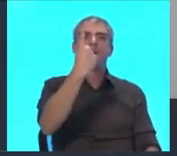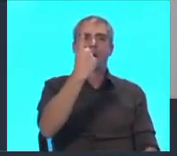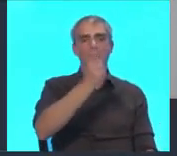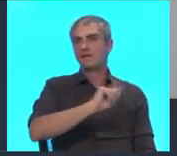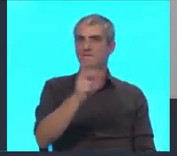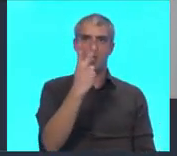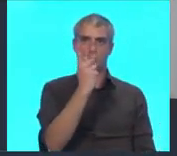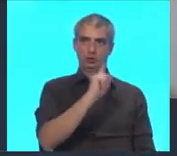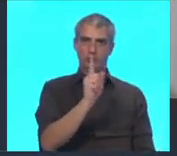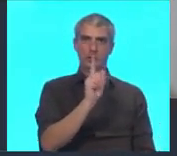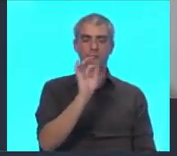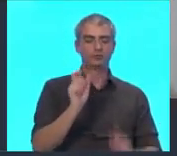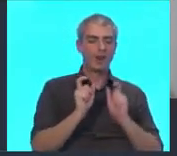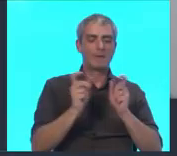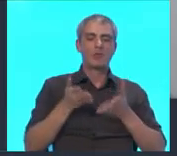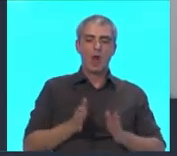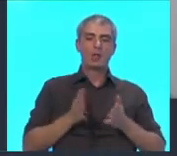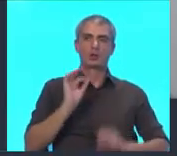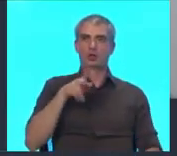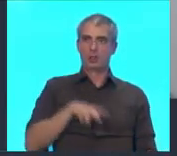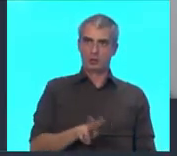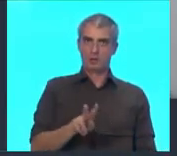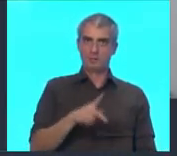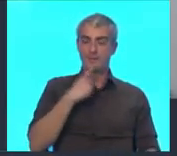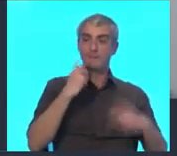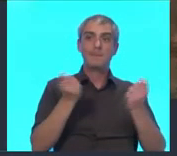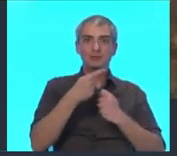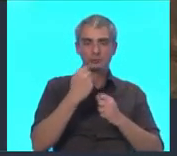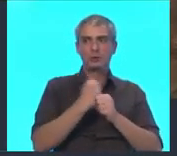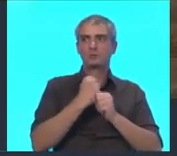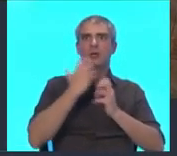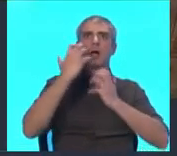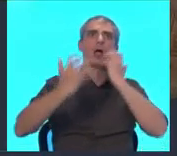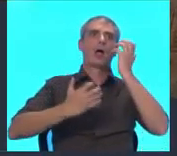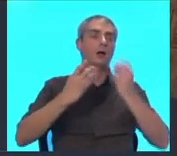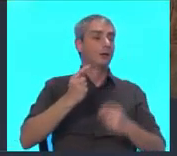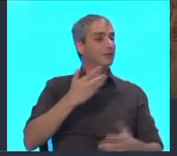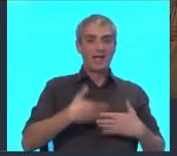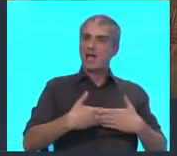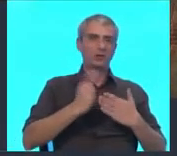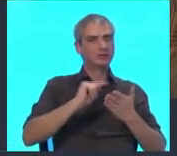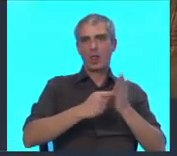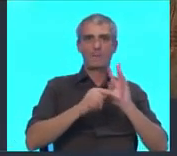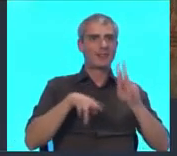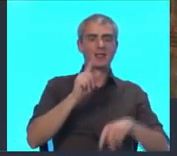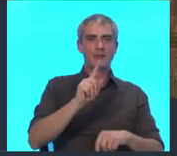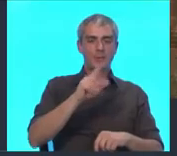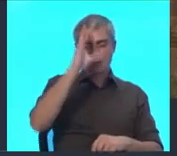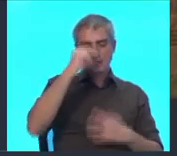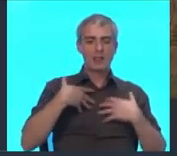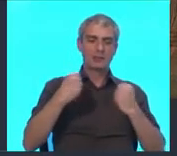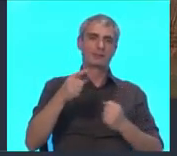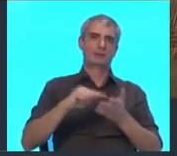שניים, כדי למנוע לידות של תאומים. הפרסום עורר גלים רבים. הריון הוא לא מטרת הטיפול, ילד בריא הוא מטרת